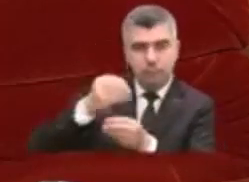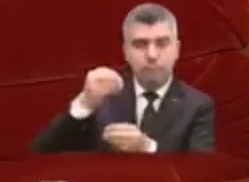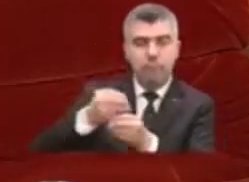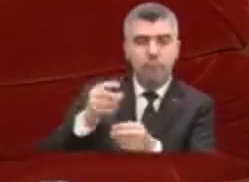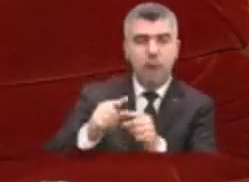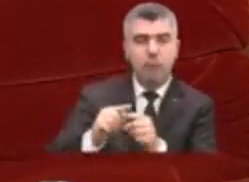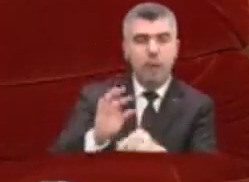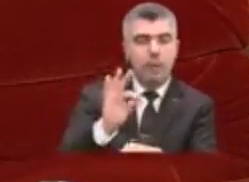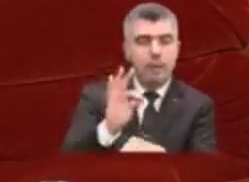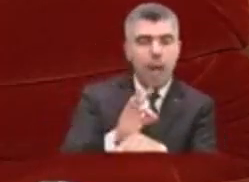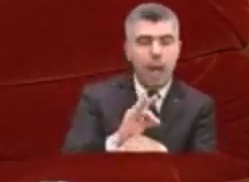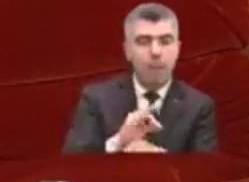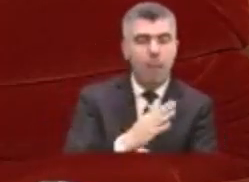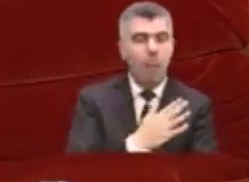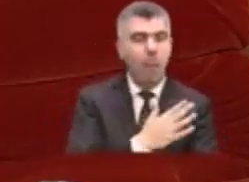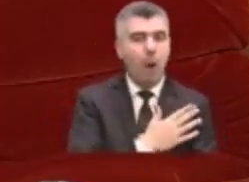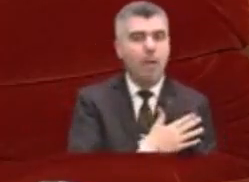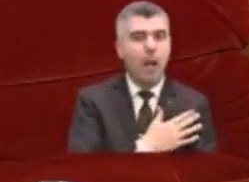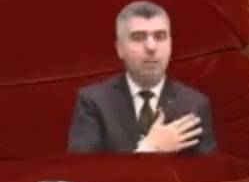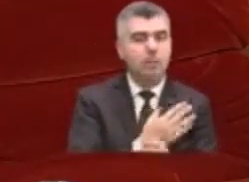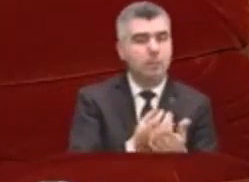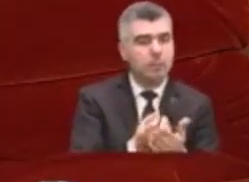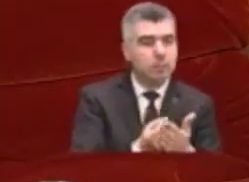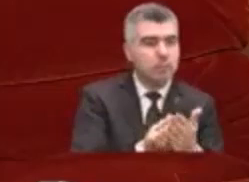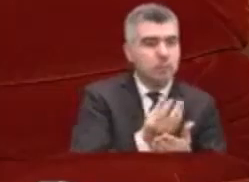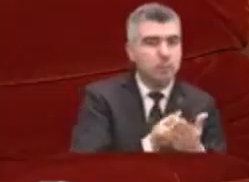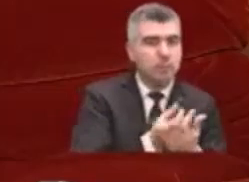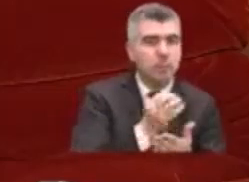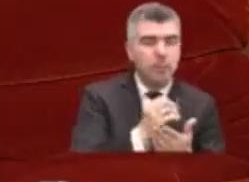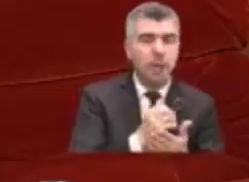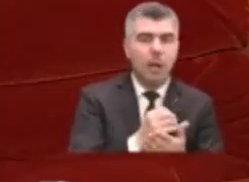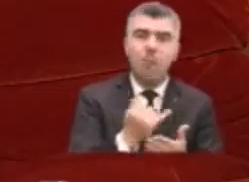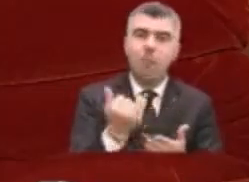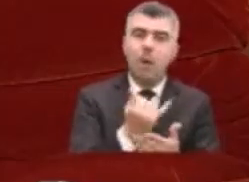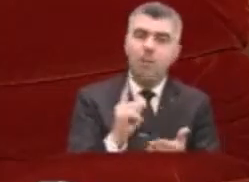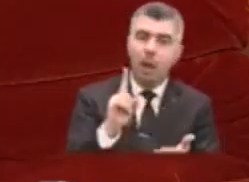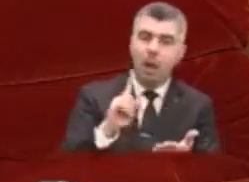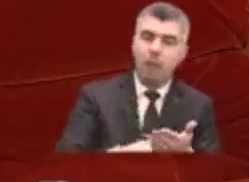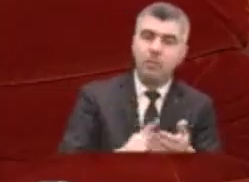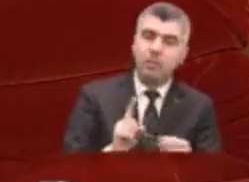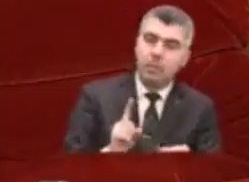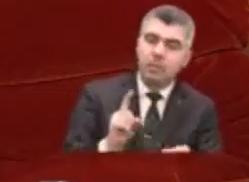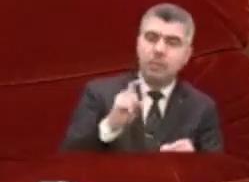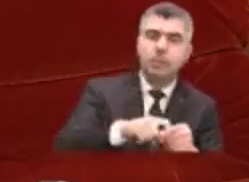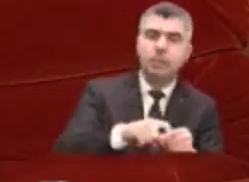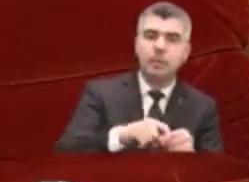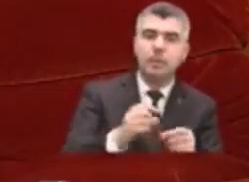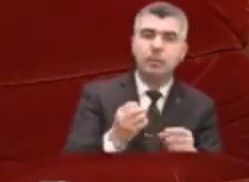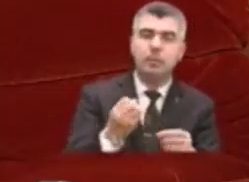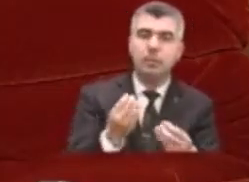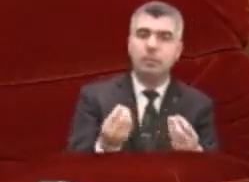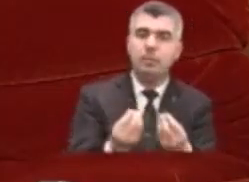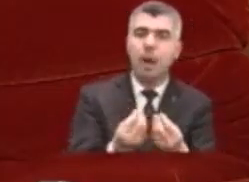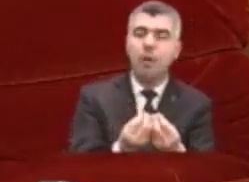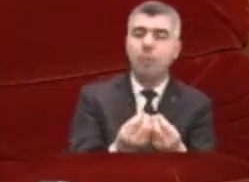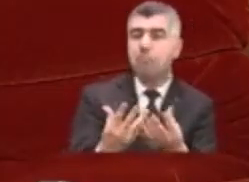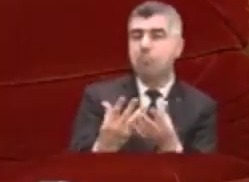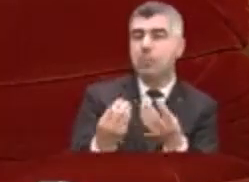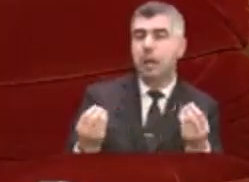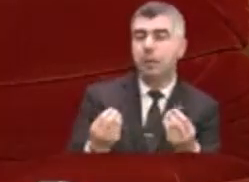المواطنه، وهذا لتي يتم بفضل انخراط واحد العدد كبير ديال الاساتذه والاستاذات